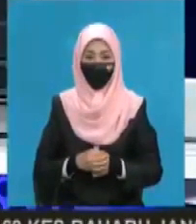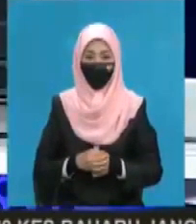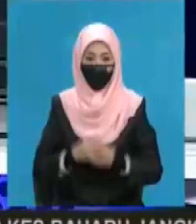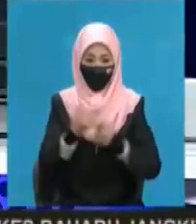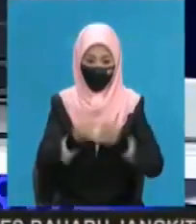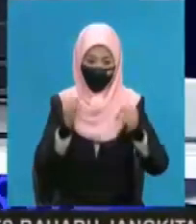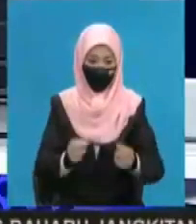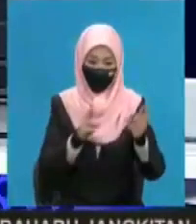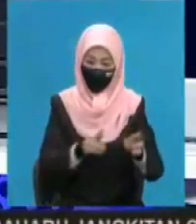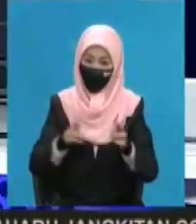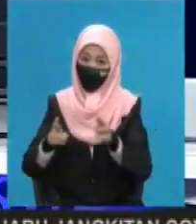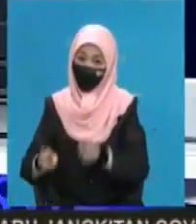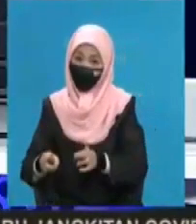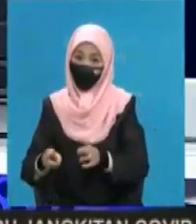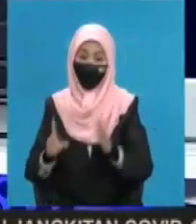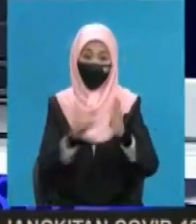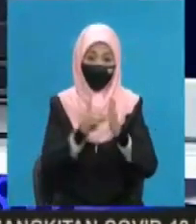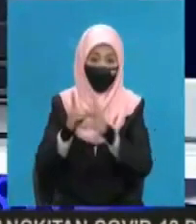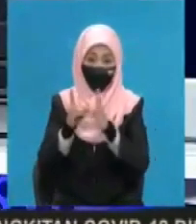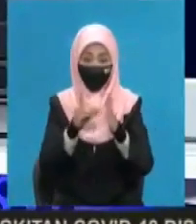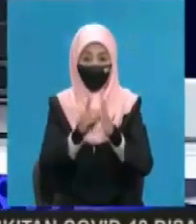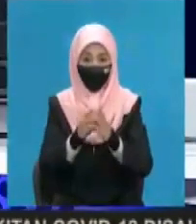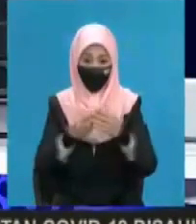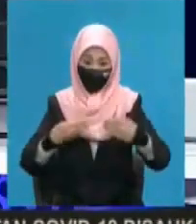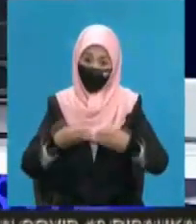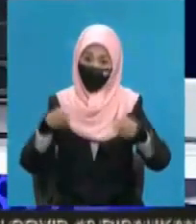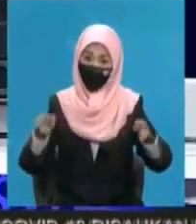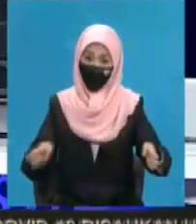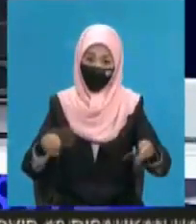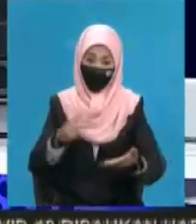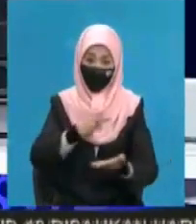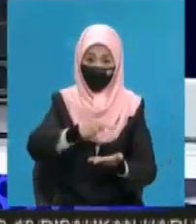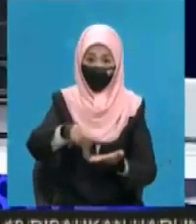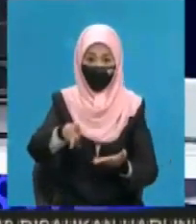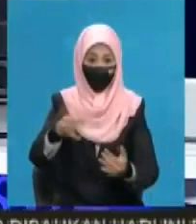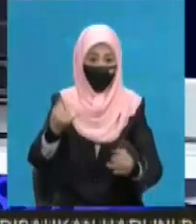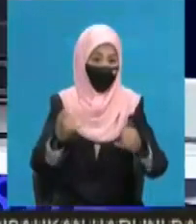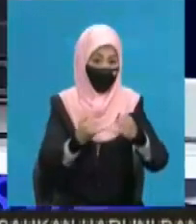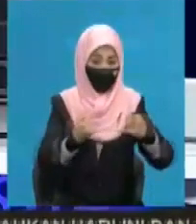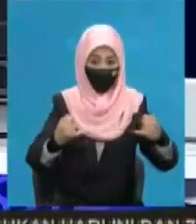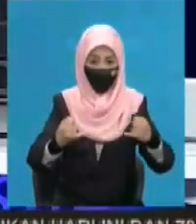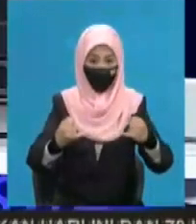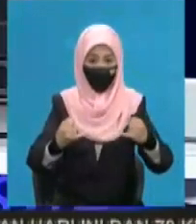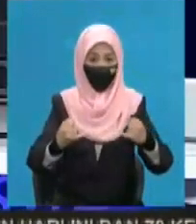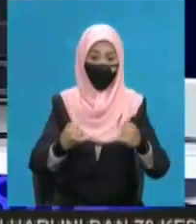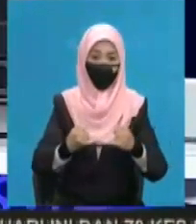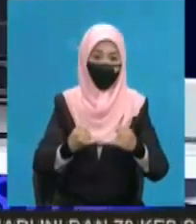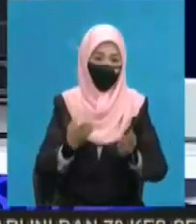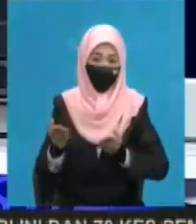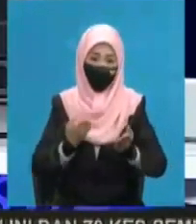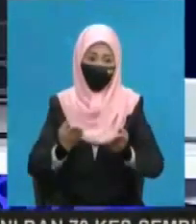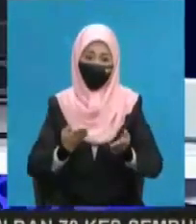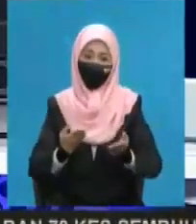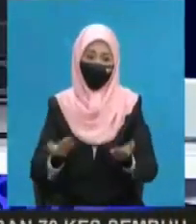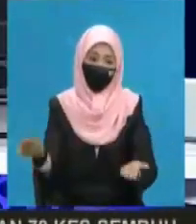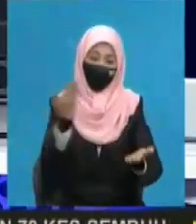Hai jabatan perancang Bandar dan desa Kementerian Pembangunan melancarkan peringatan pembayaran secara dalam talian bagi beberapa pernyataan yang